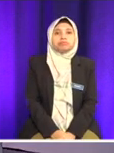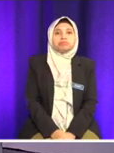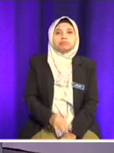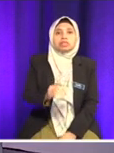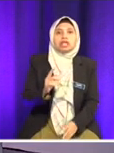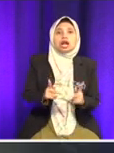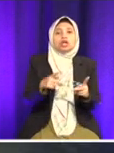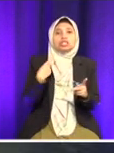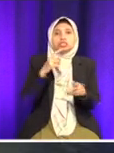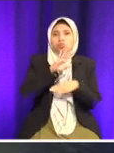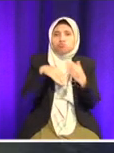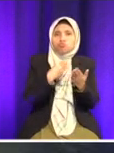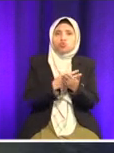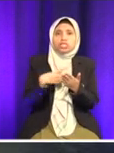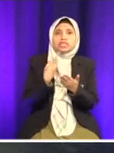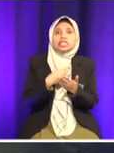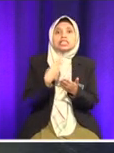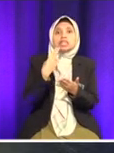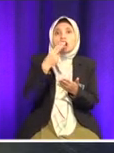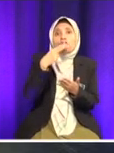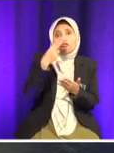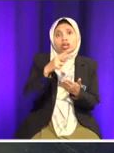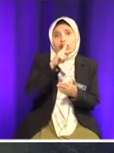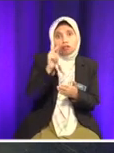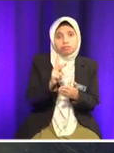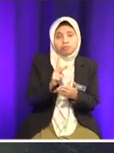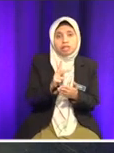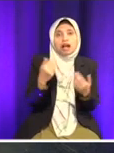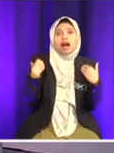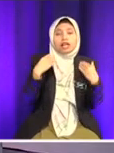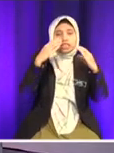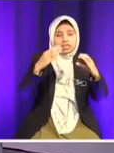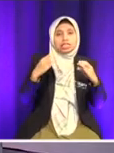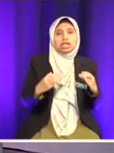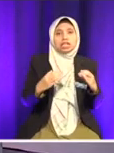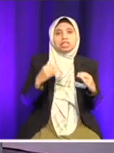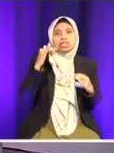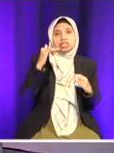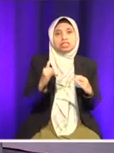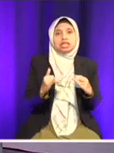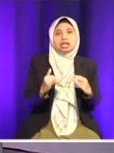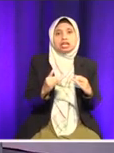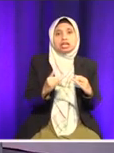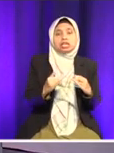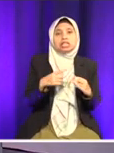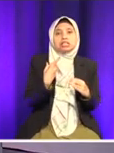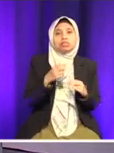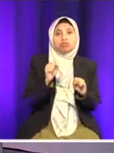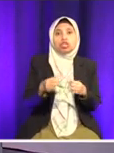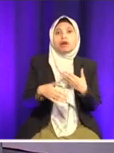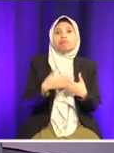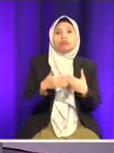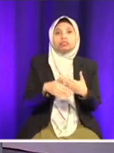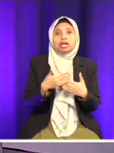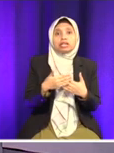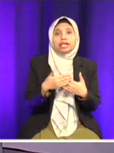hafal oke yang ini sebenarnya ada cara yang nampak kita boleh memudahkan